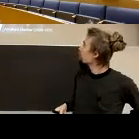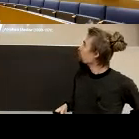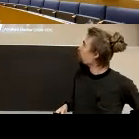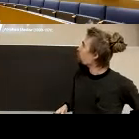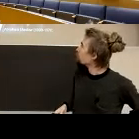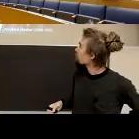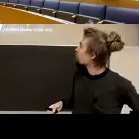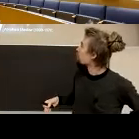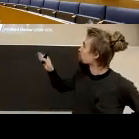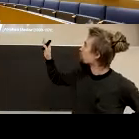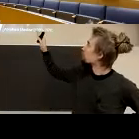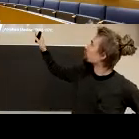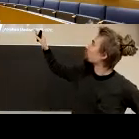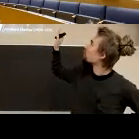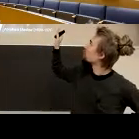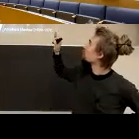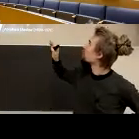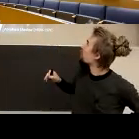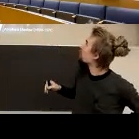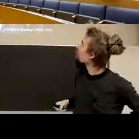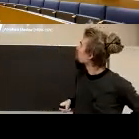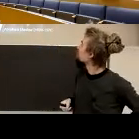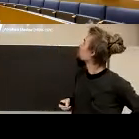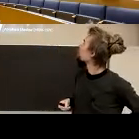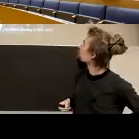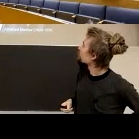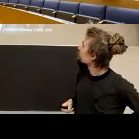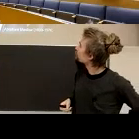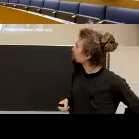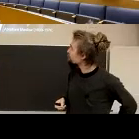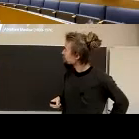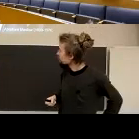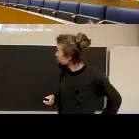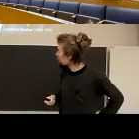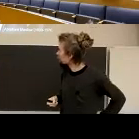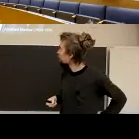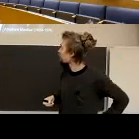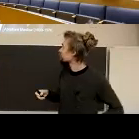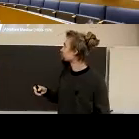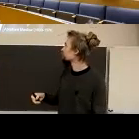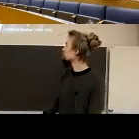Fromm ajatteli tuommoiset omistamisen ja olemisen olotilat, ja Maslow taas tuommoisen puute-